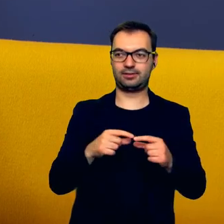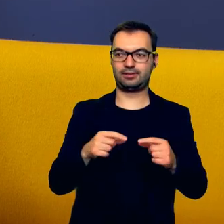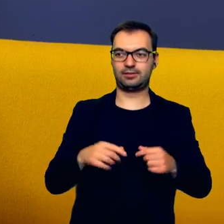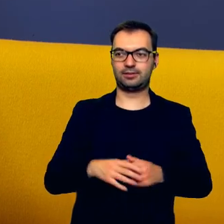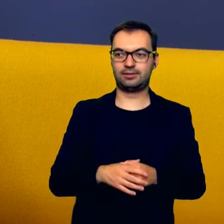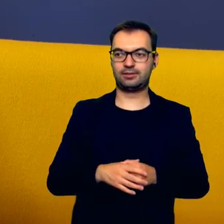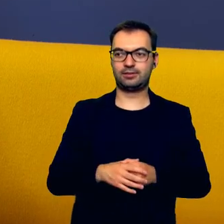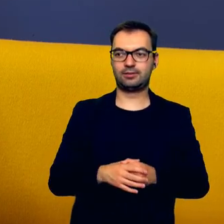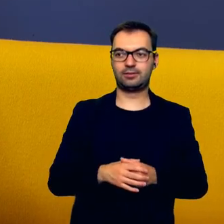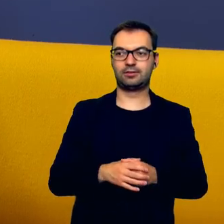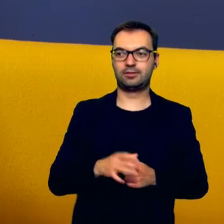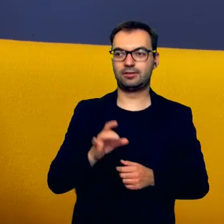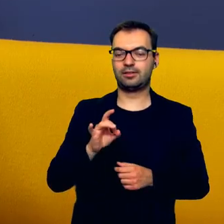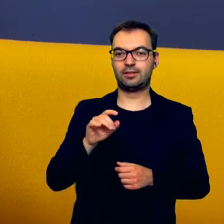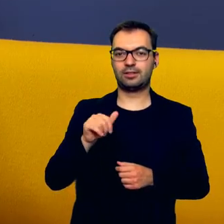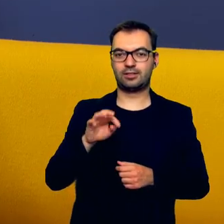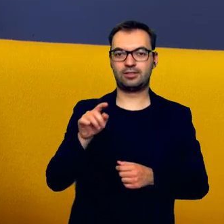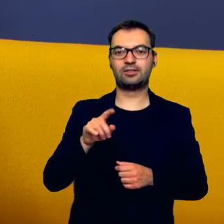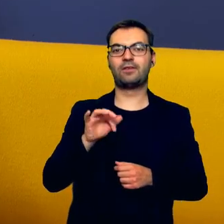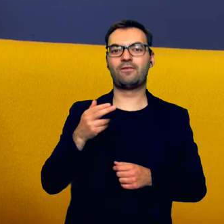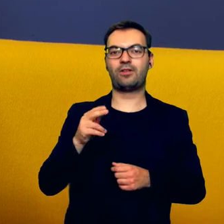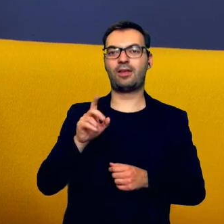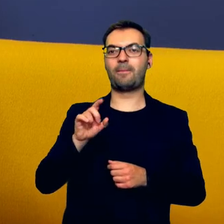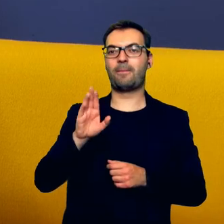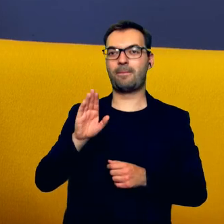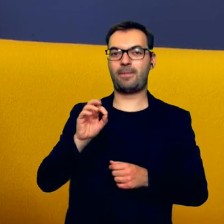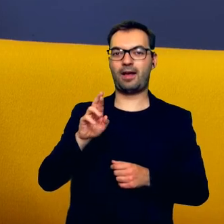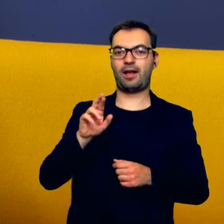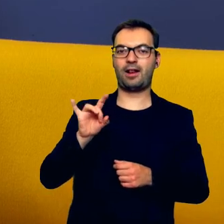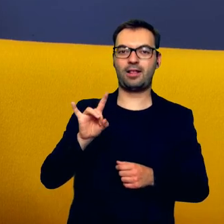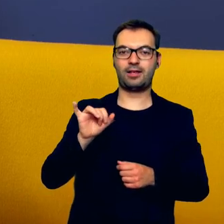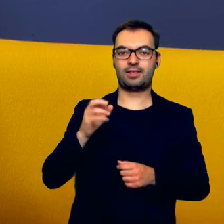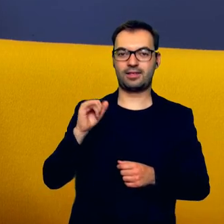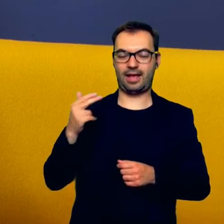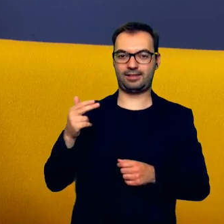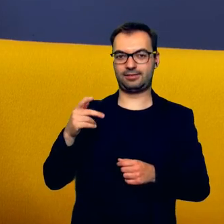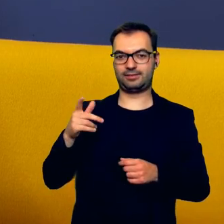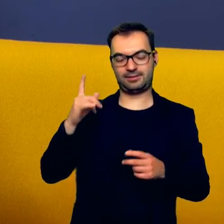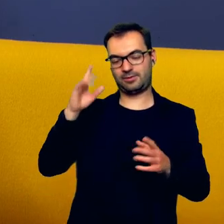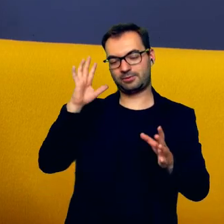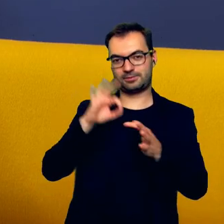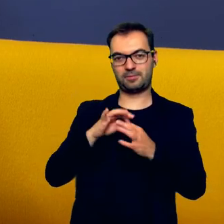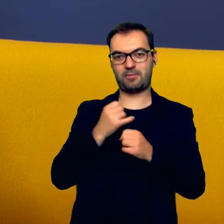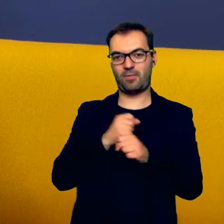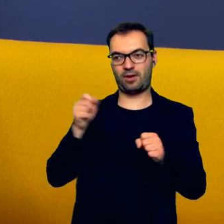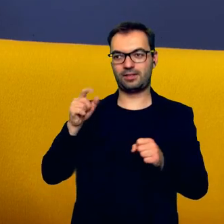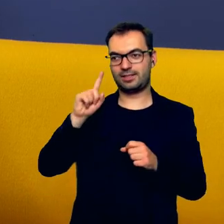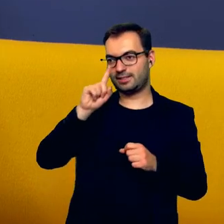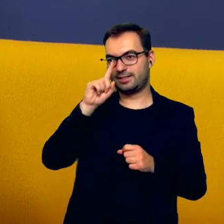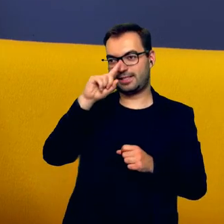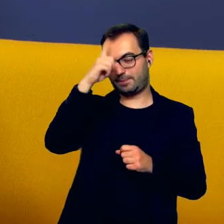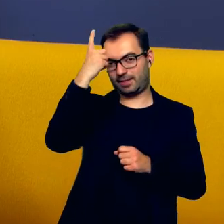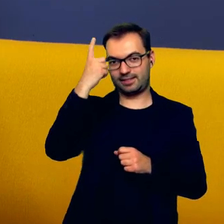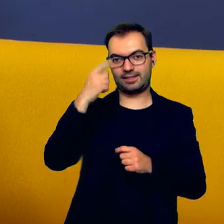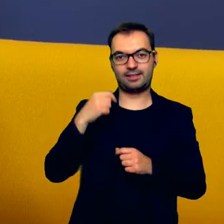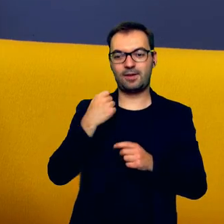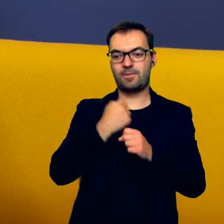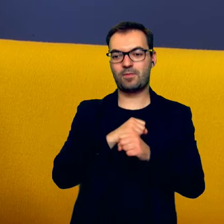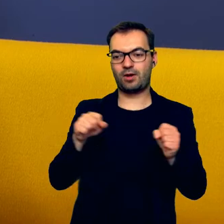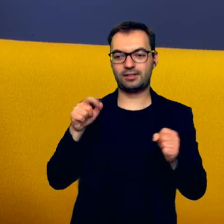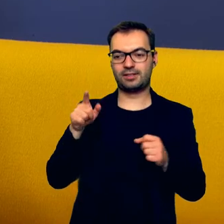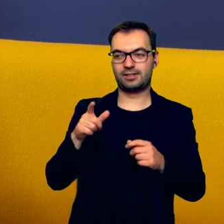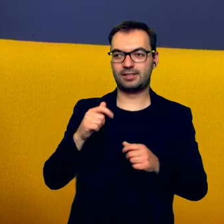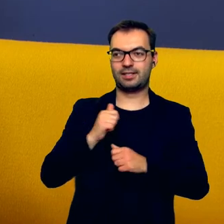wizytowy. Goetz von Berlichingen. Czyli odwołał się do tego bohatera, sprytnego,